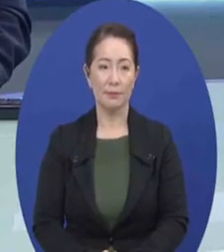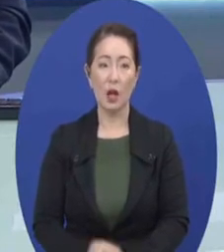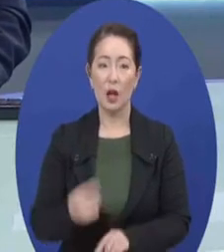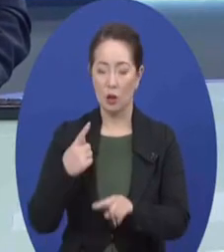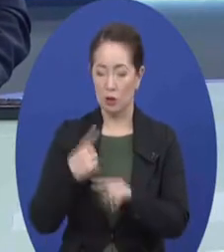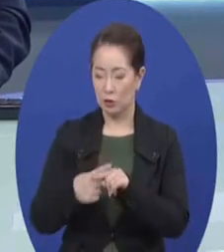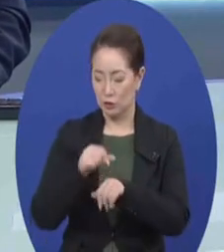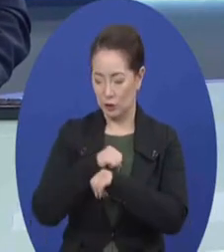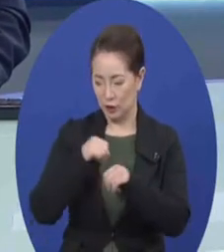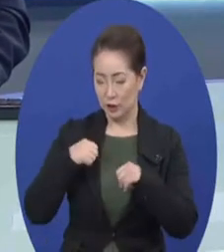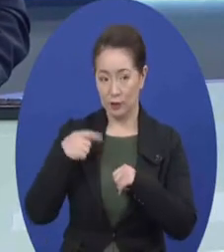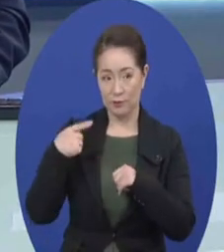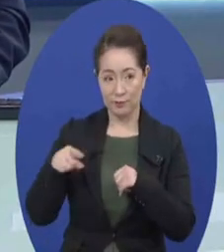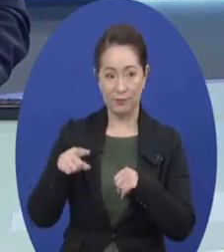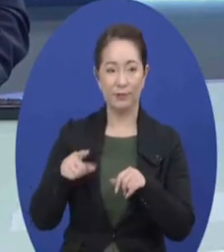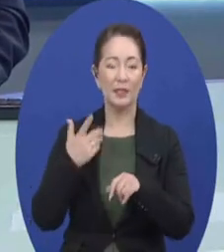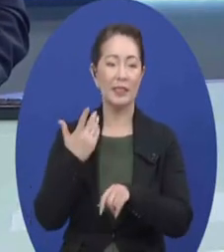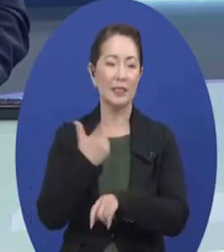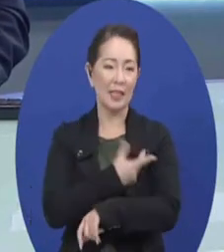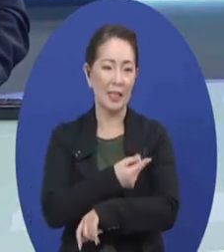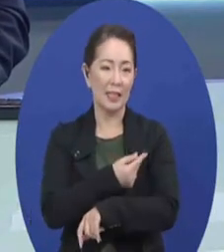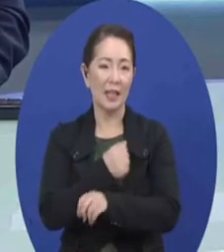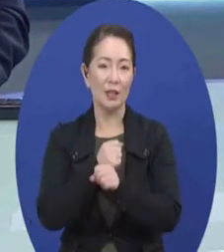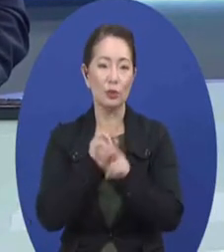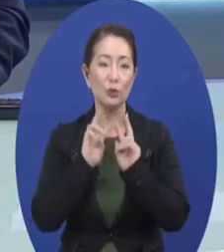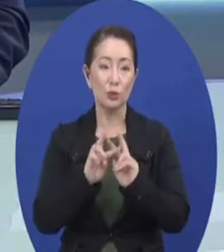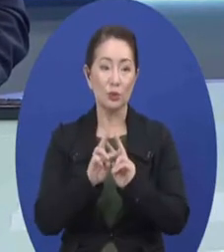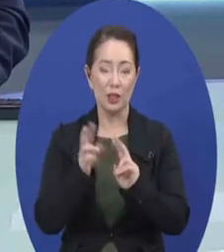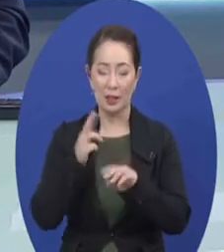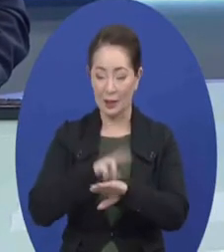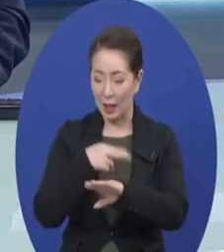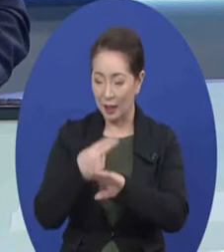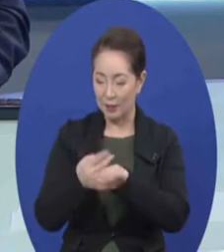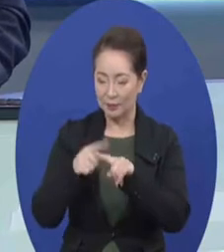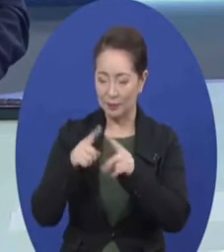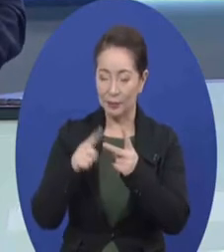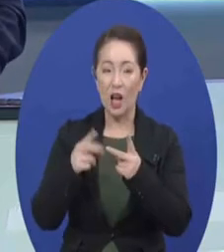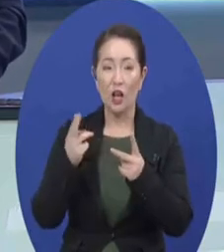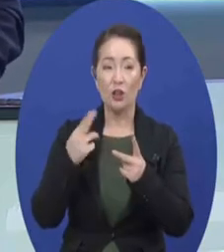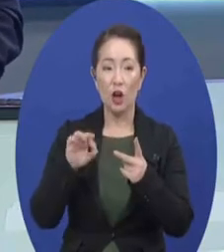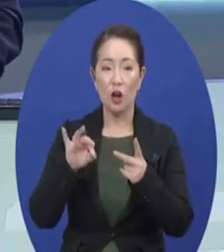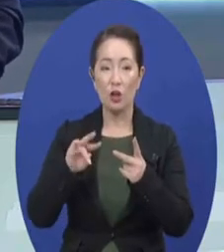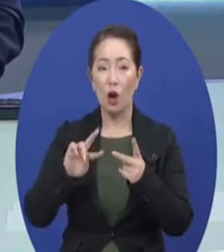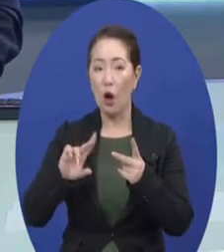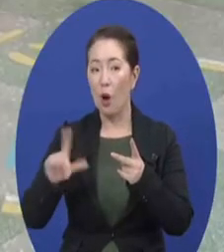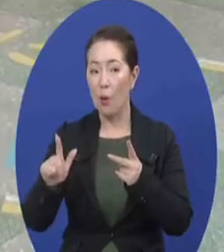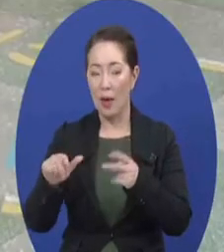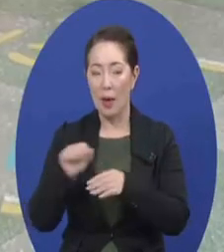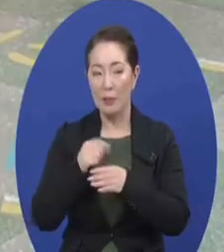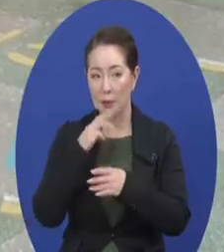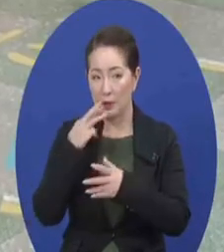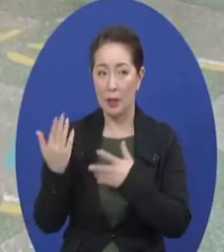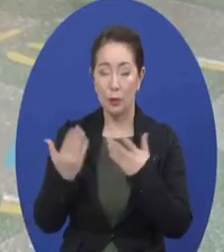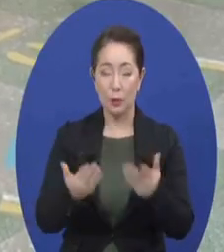Орон нутгийн мөн иргэдийг дархлаажуулах ажил хөргөлжилж байна. Манай орон нутгийн сурвалжлагчид Дархан уул Дорног аймагудаас мэдээлвэлээ.